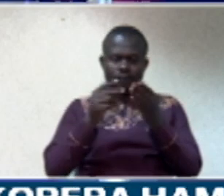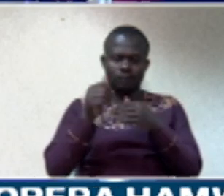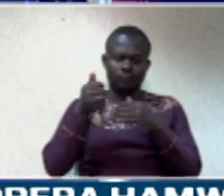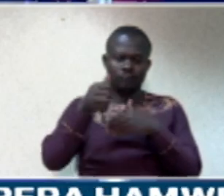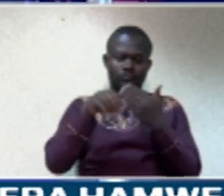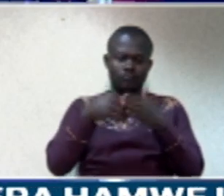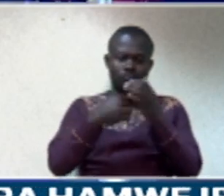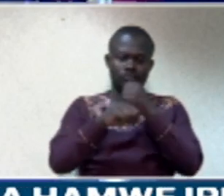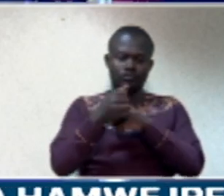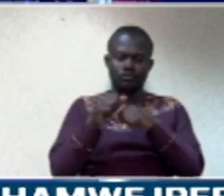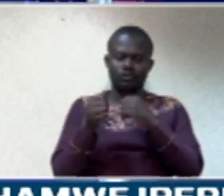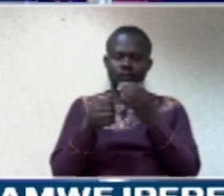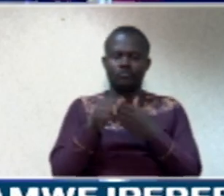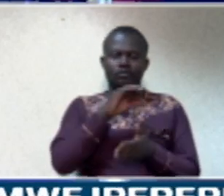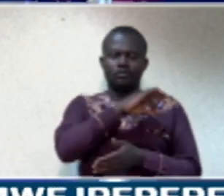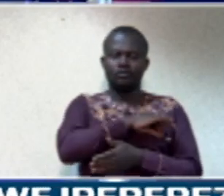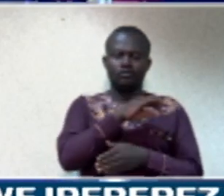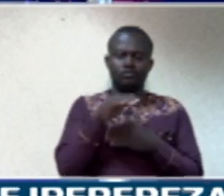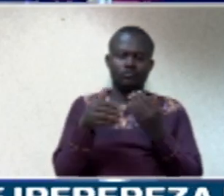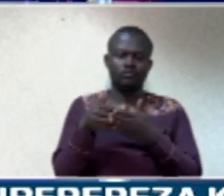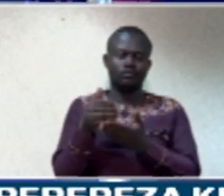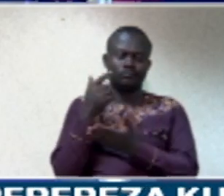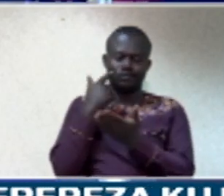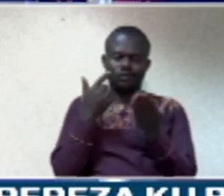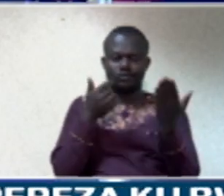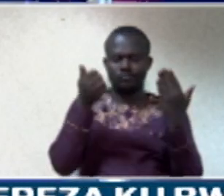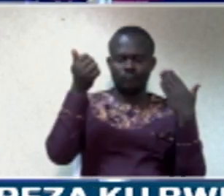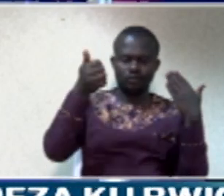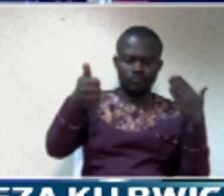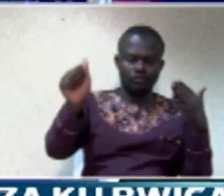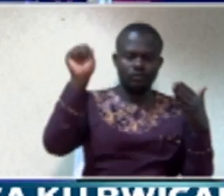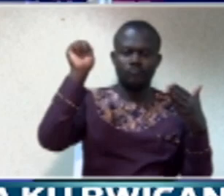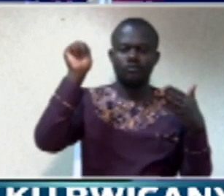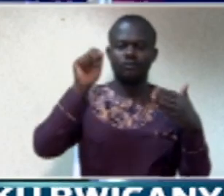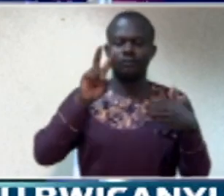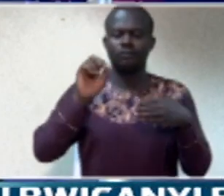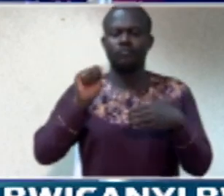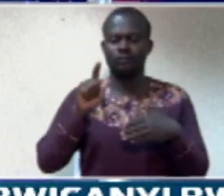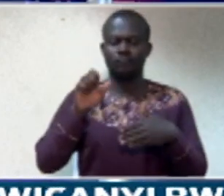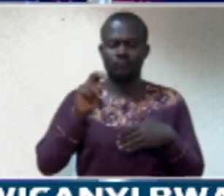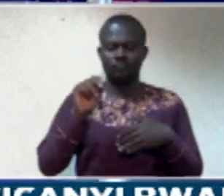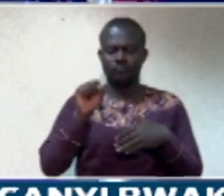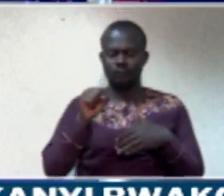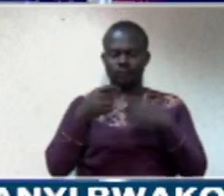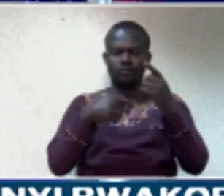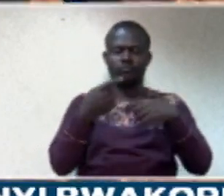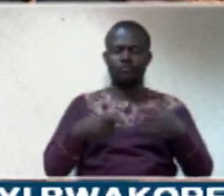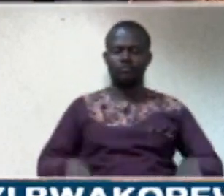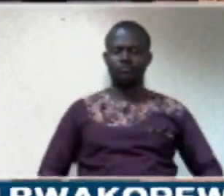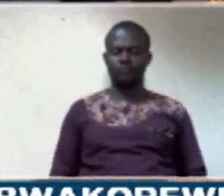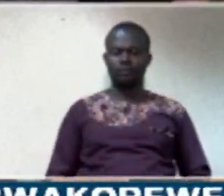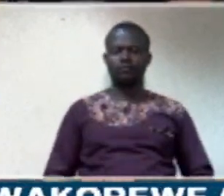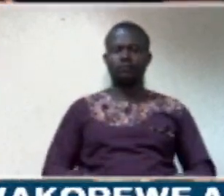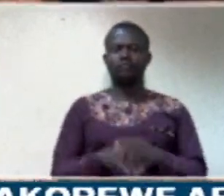bikorwa bibyara inyungu kandi bihindura imibereho yabo muri rusange Valence Niyonkuru arakomeza n'ibindi Mu murenge